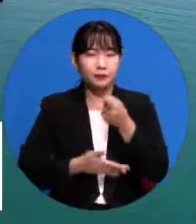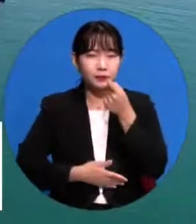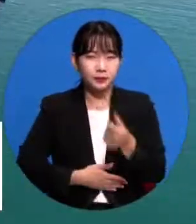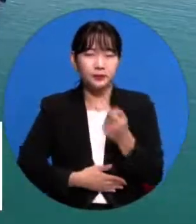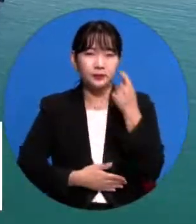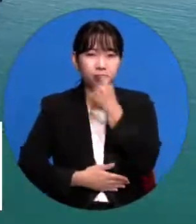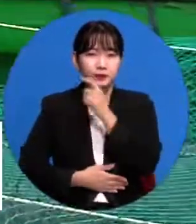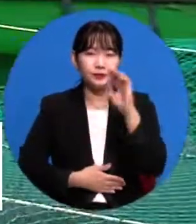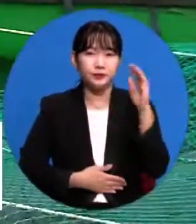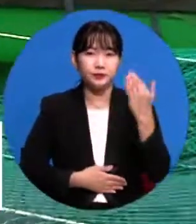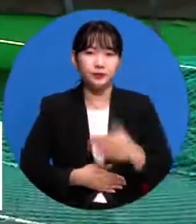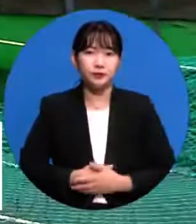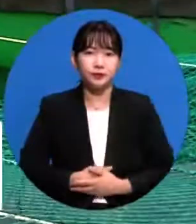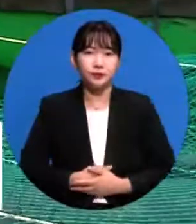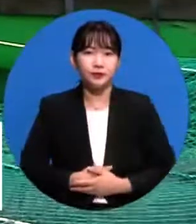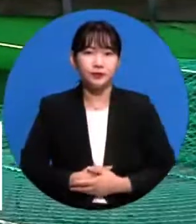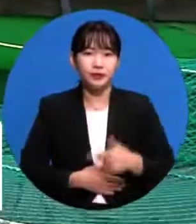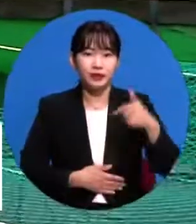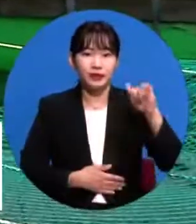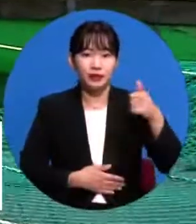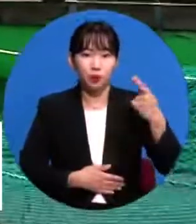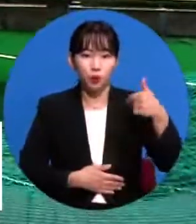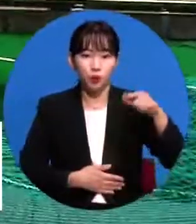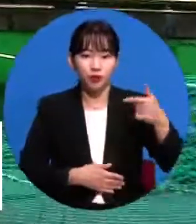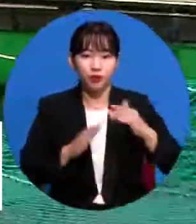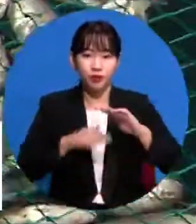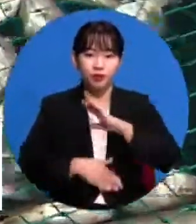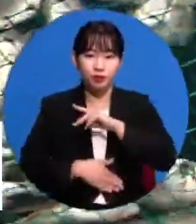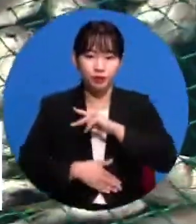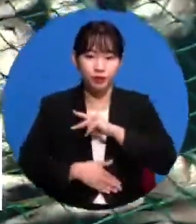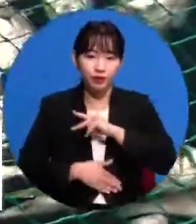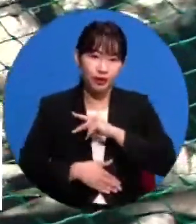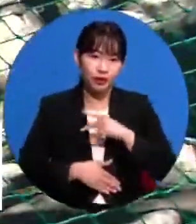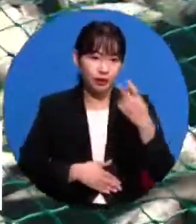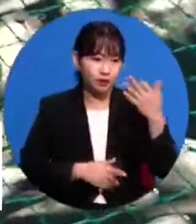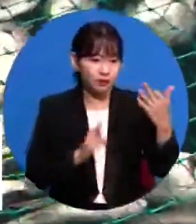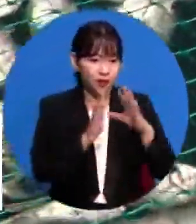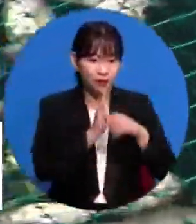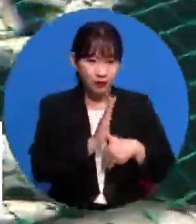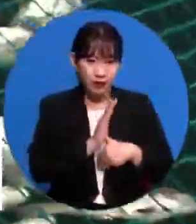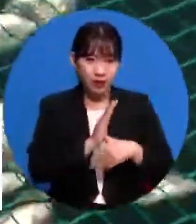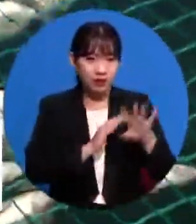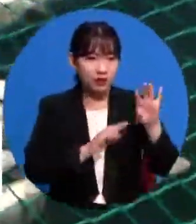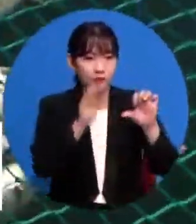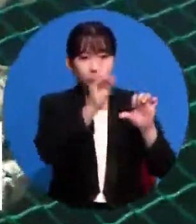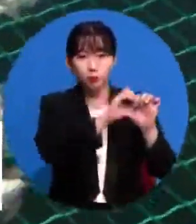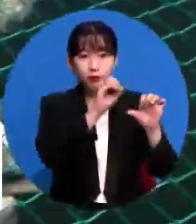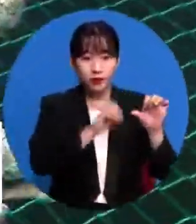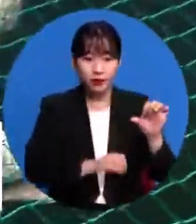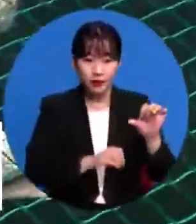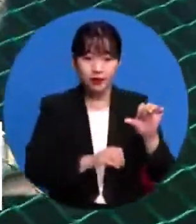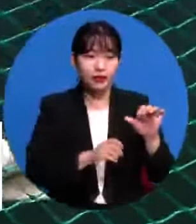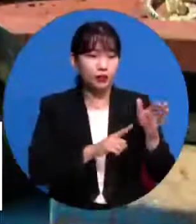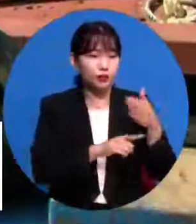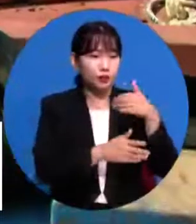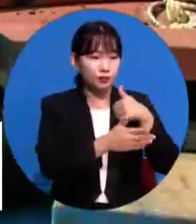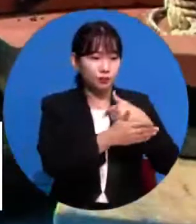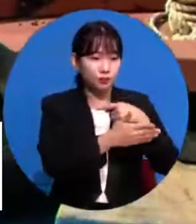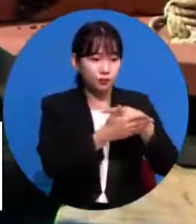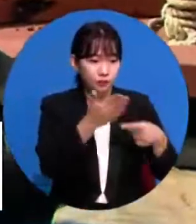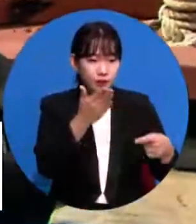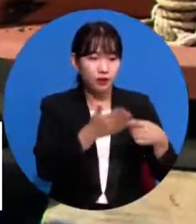나타났습니다 진 혹은 전남도 이번엔 2018년에 45% 덜 했던 수산물 재보험